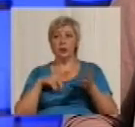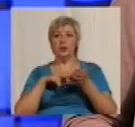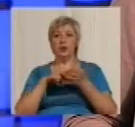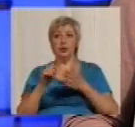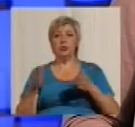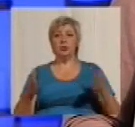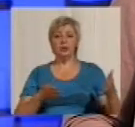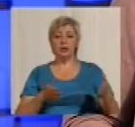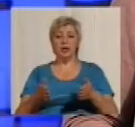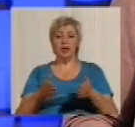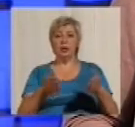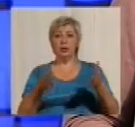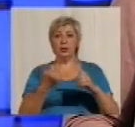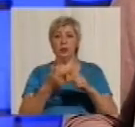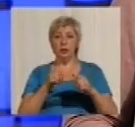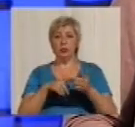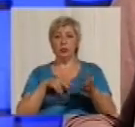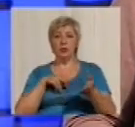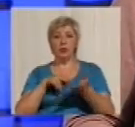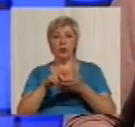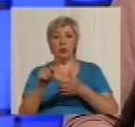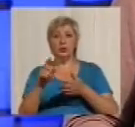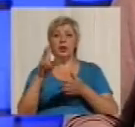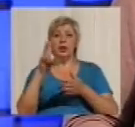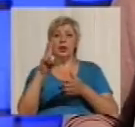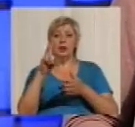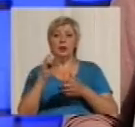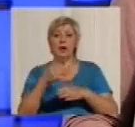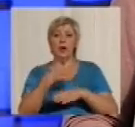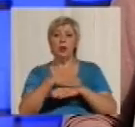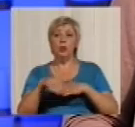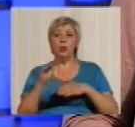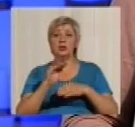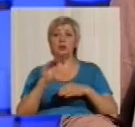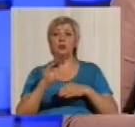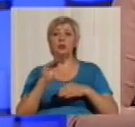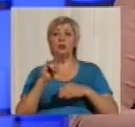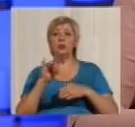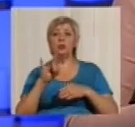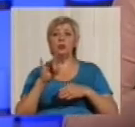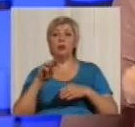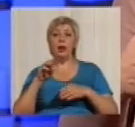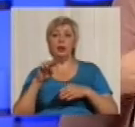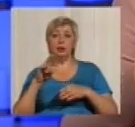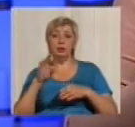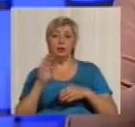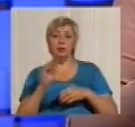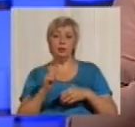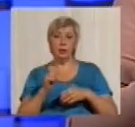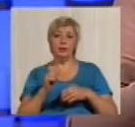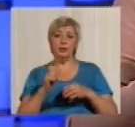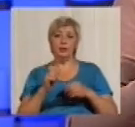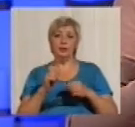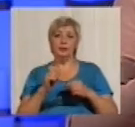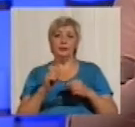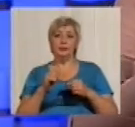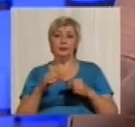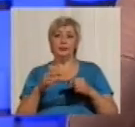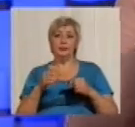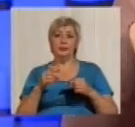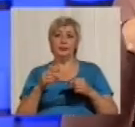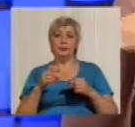виходить на вулицю Фурманова, і вона закінчується воротами. А справа, якщо ми дивимося на цей рисунок, то я його вже просто знаю, живу, багато